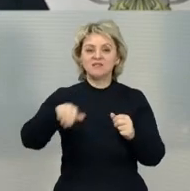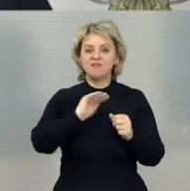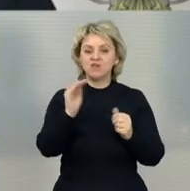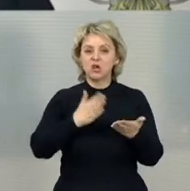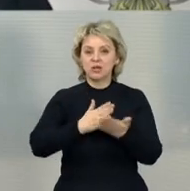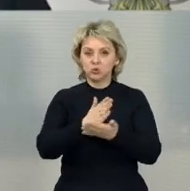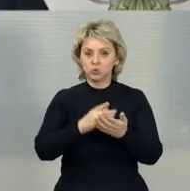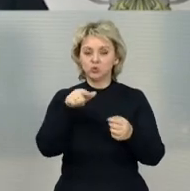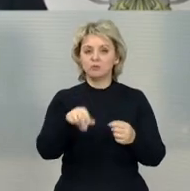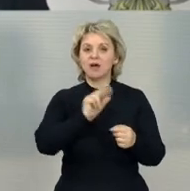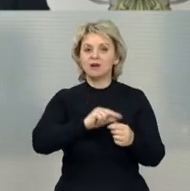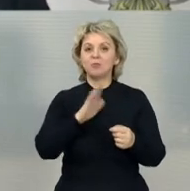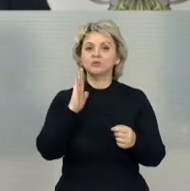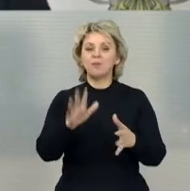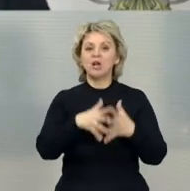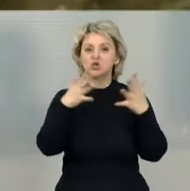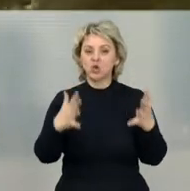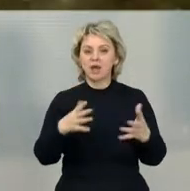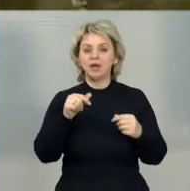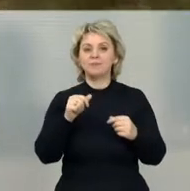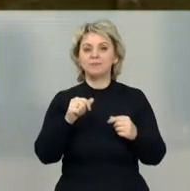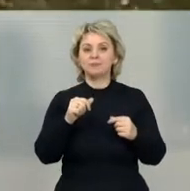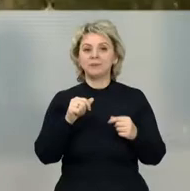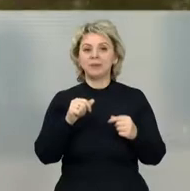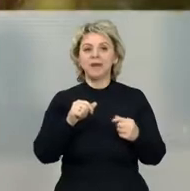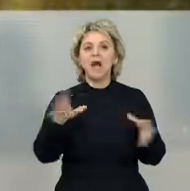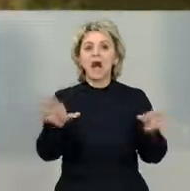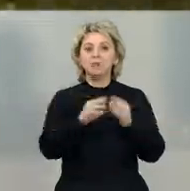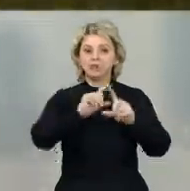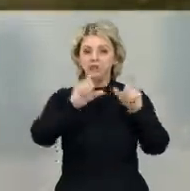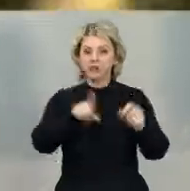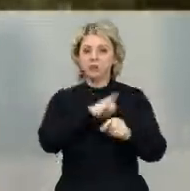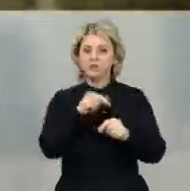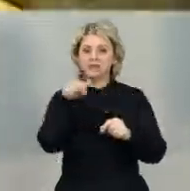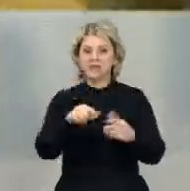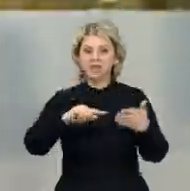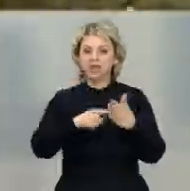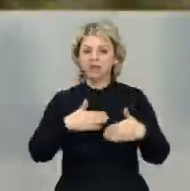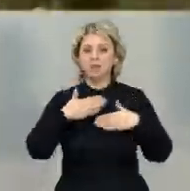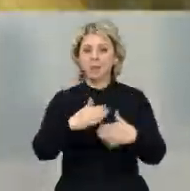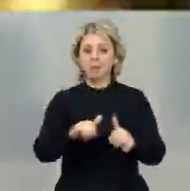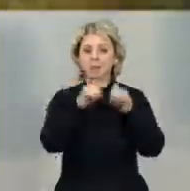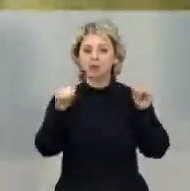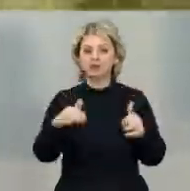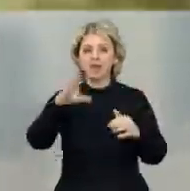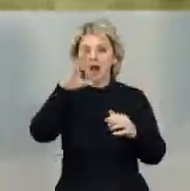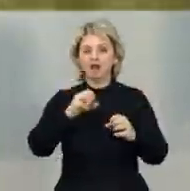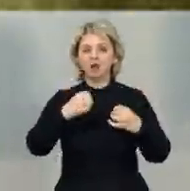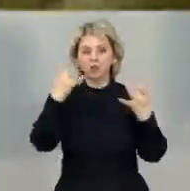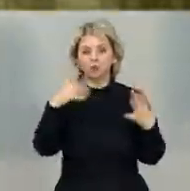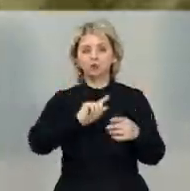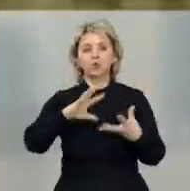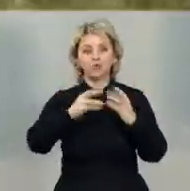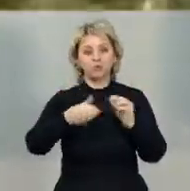федеральные службы. Работа предстоит большая. Объединение усилий и идей поможет развитию аквакультуры, что в